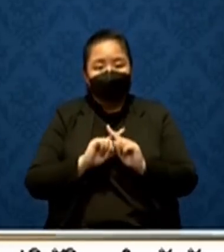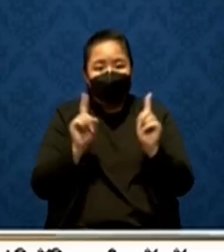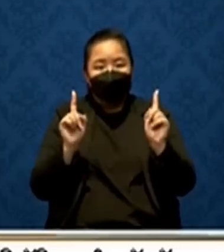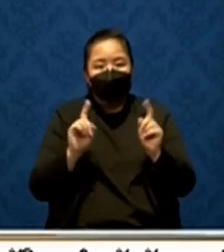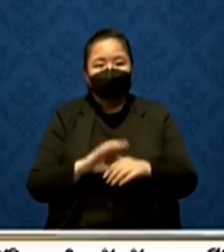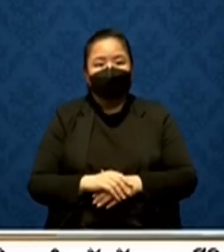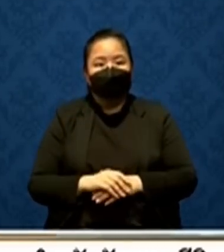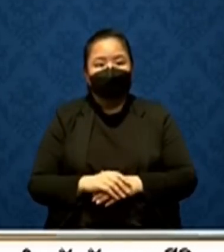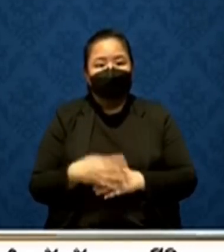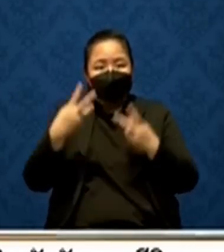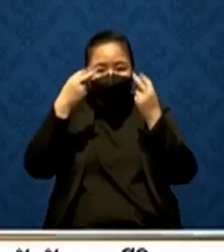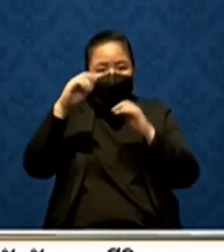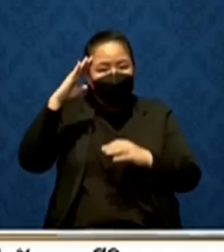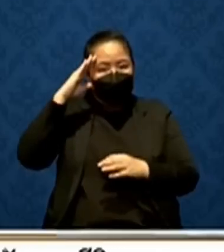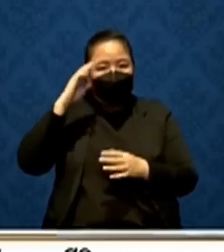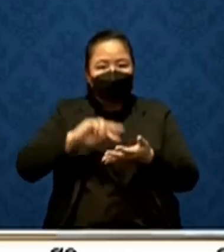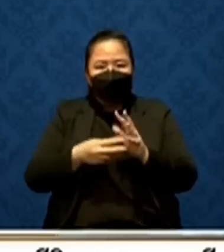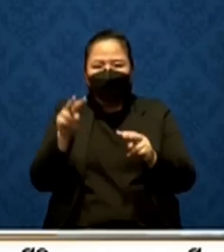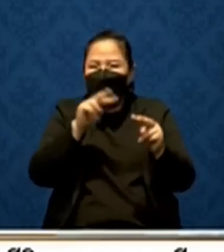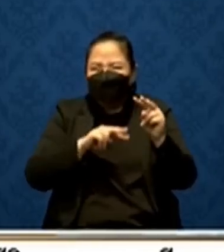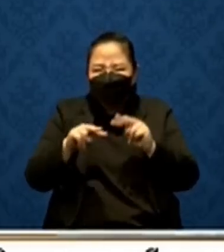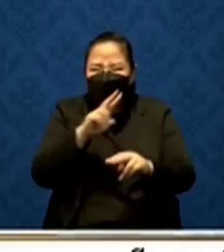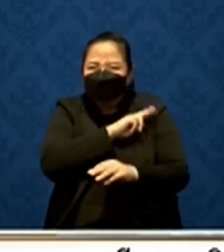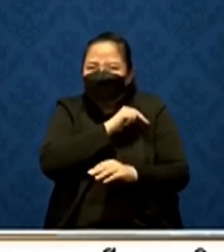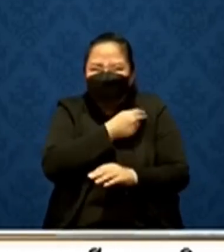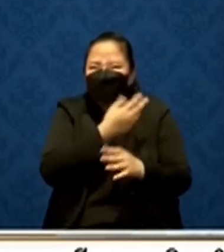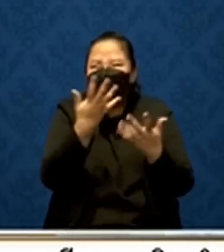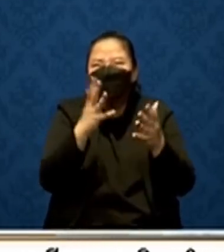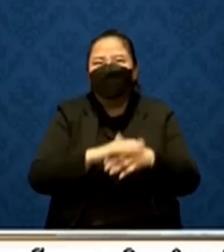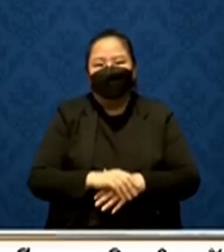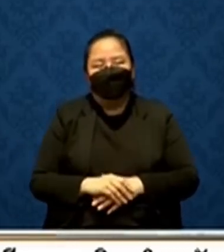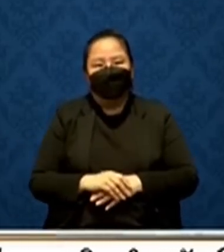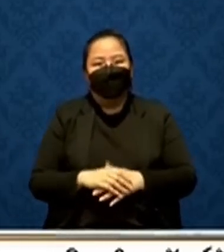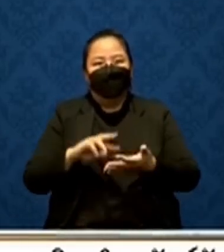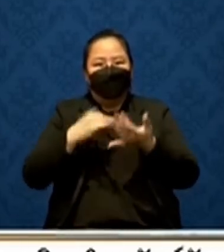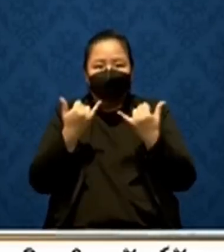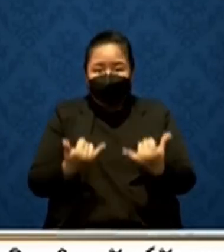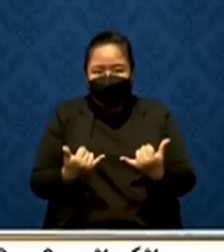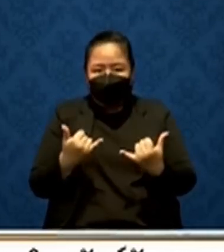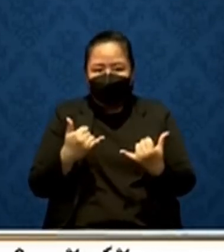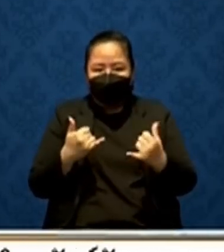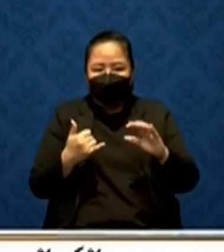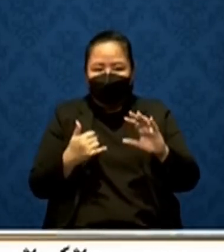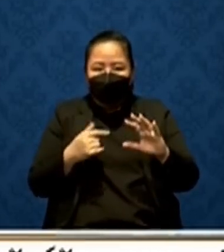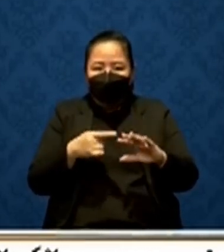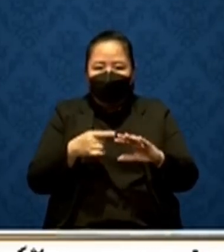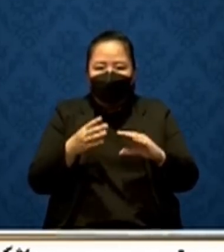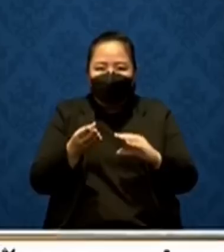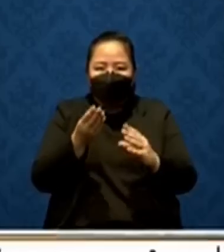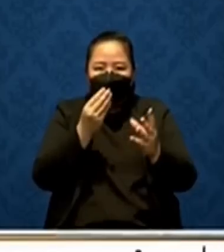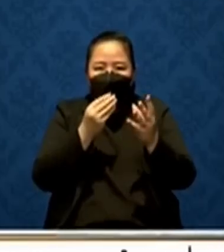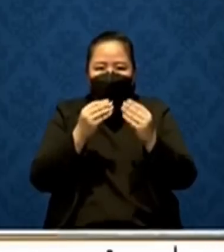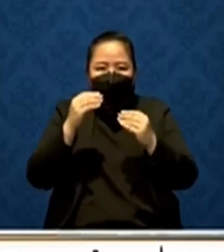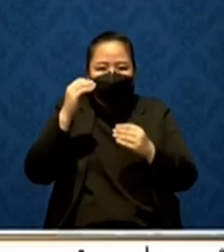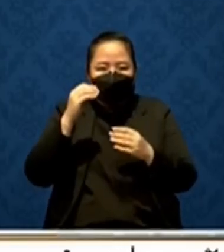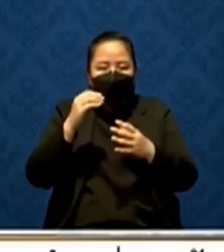คนเอกประยุทธ์ไม่ได้ไปรักษาตนเองครับกับปล่อยให้มีอาการกำเริบมากขึ้นเรื่อยๆจนเข้าสู่ปีที่